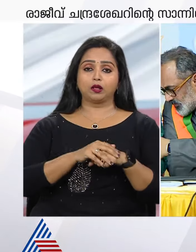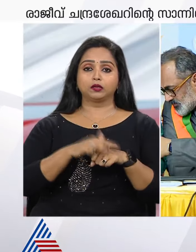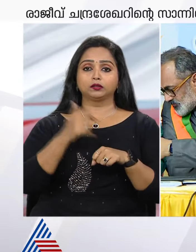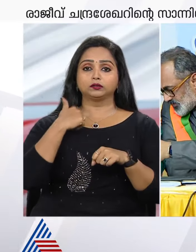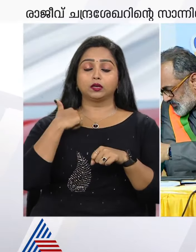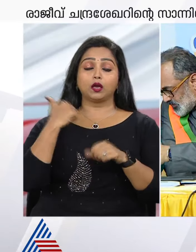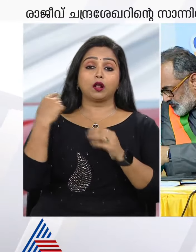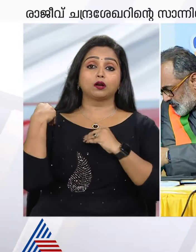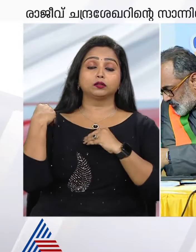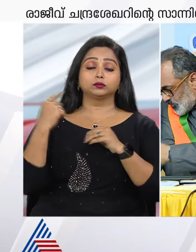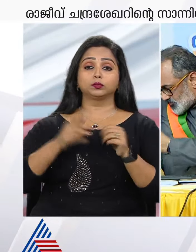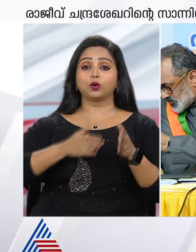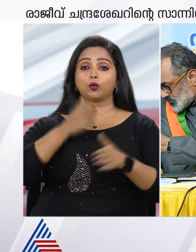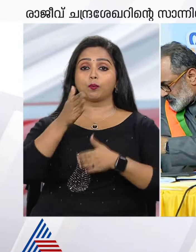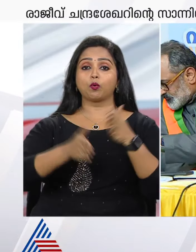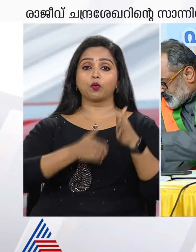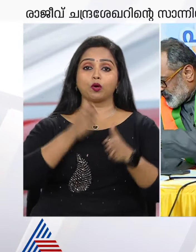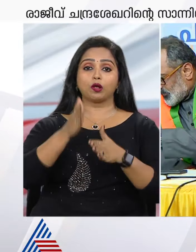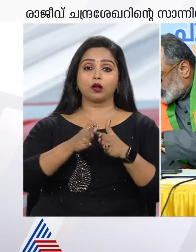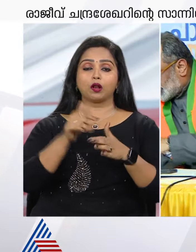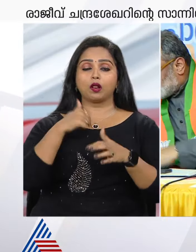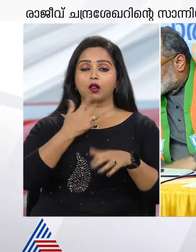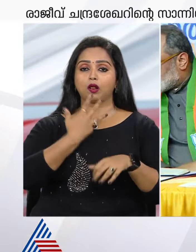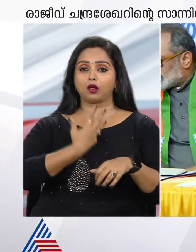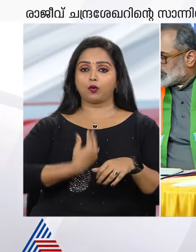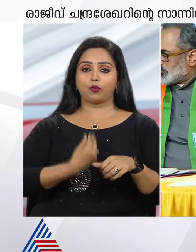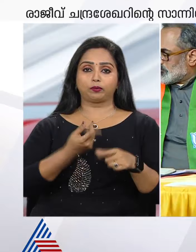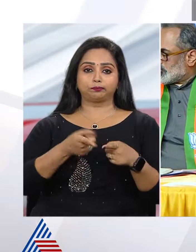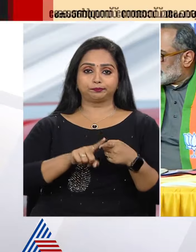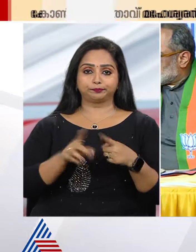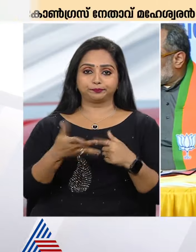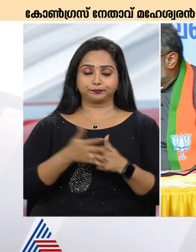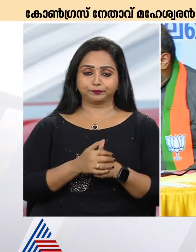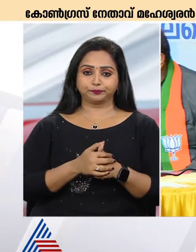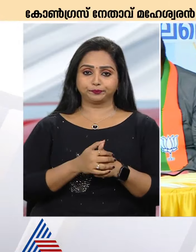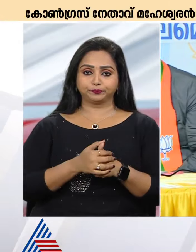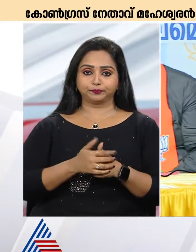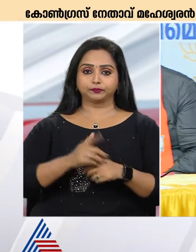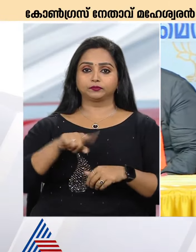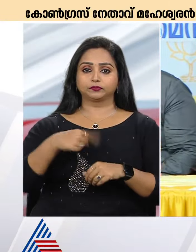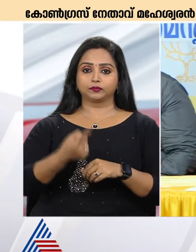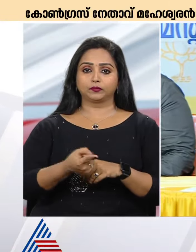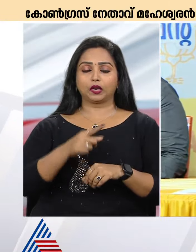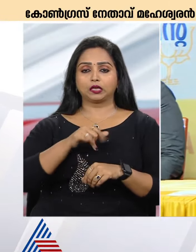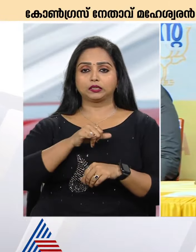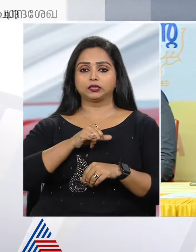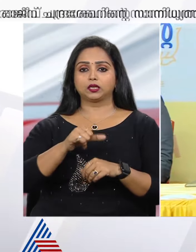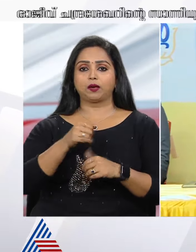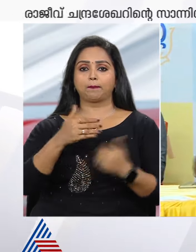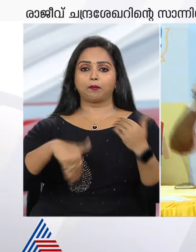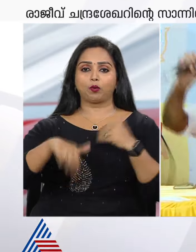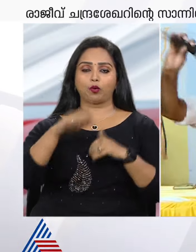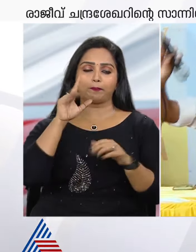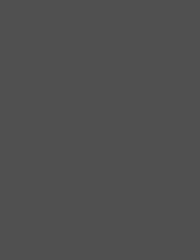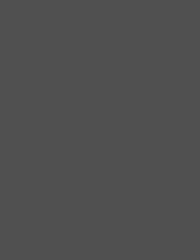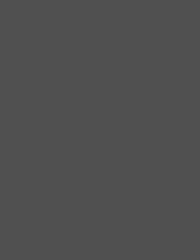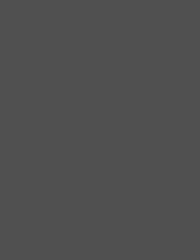സ്ഥാനമാനത്തിന് വേണ്ടി പോകാത്തതുകൊണ്ട് എനിക്ക് അങ്ങനെയുള്ള ദുഃഖങ്ങളൊന്നും എനിക്കില്ല. ഇനിയും അങ്ങനെ തന്നെയാണ് മുന്നോട്ട് പോകാൻ ഉദ്ദേശിക്കുന്നത്.